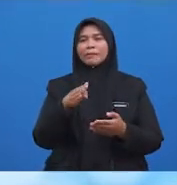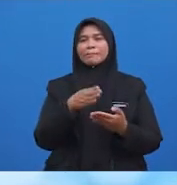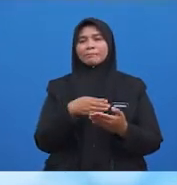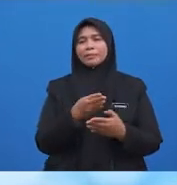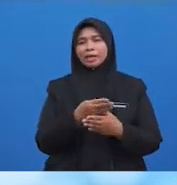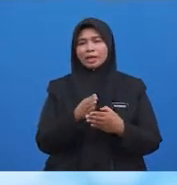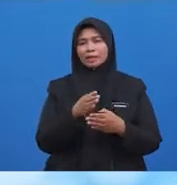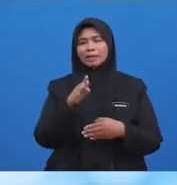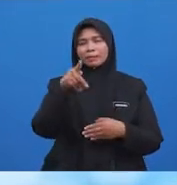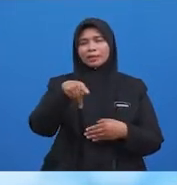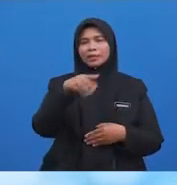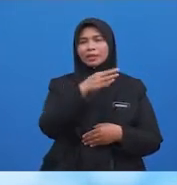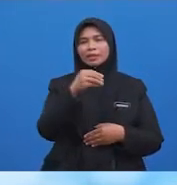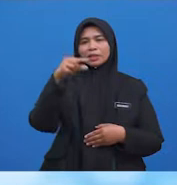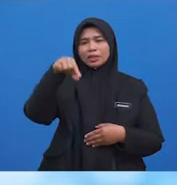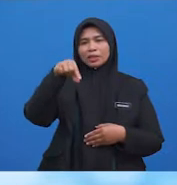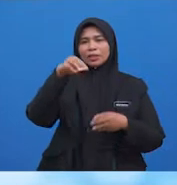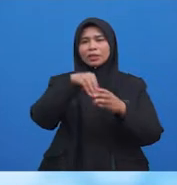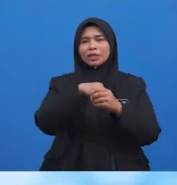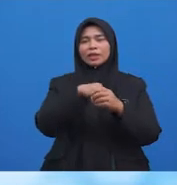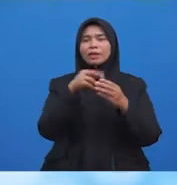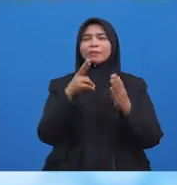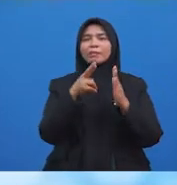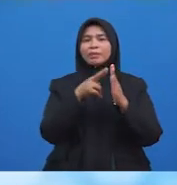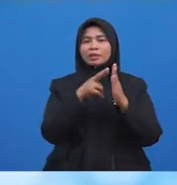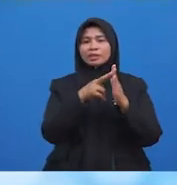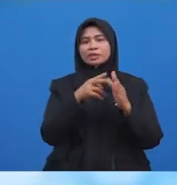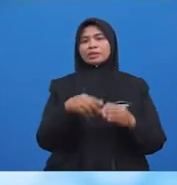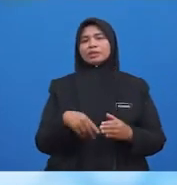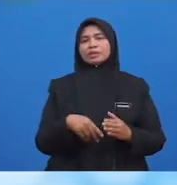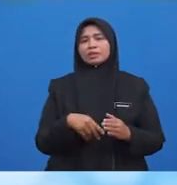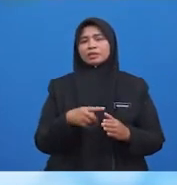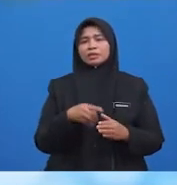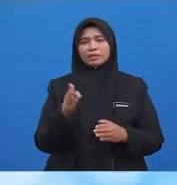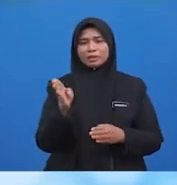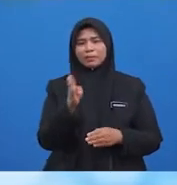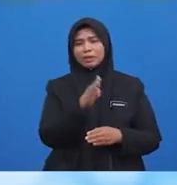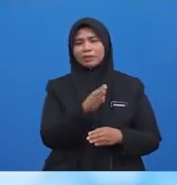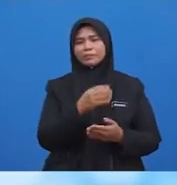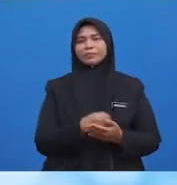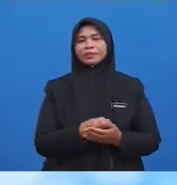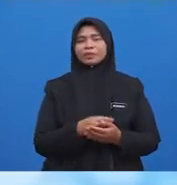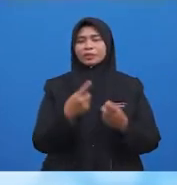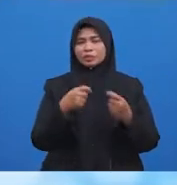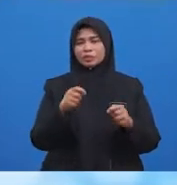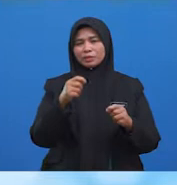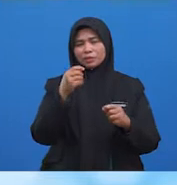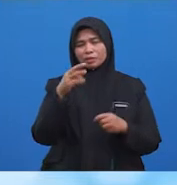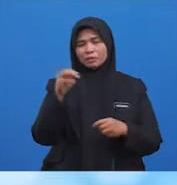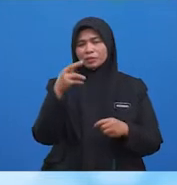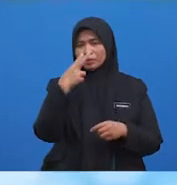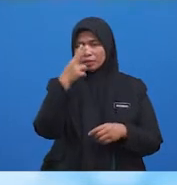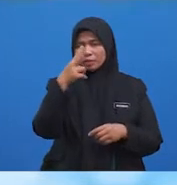Pi dan Q dalam raja di sebelah cube murid-murid matikan